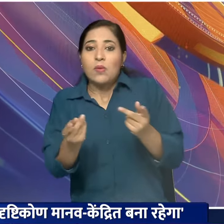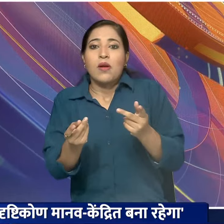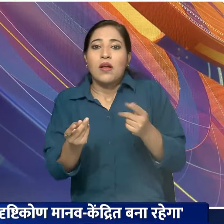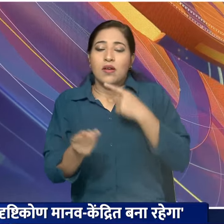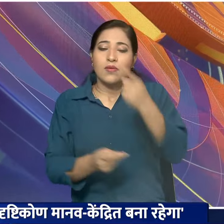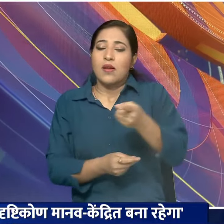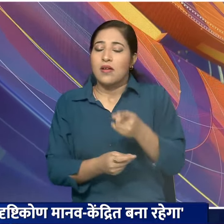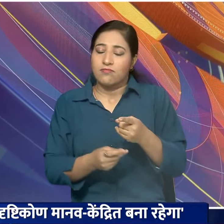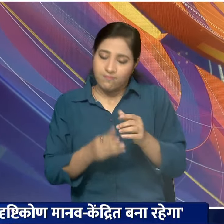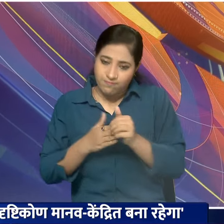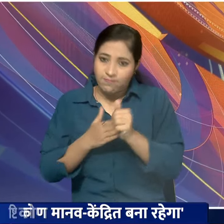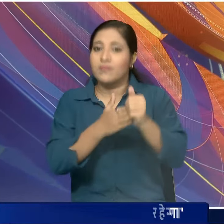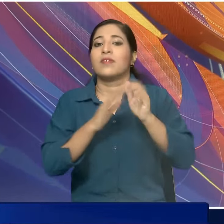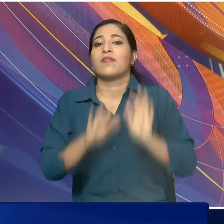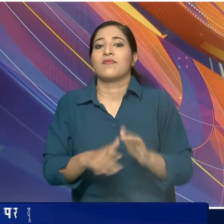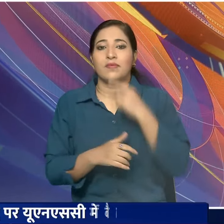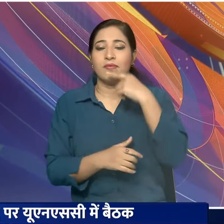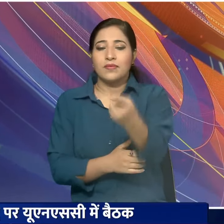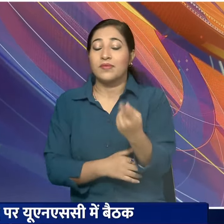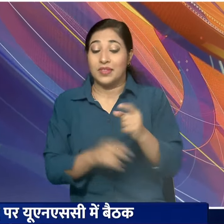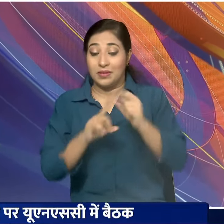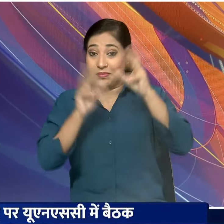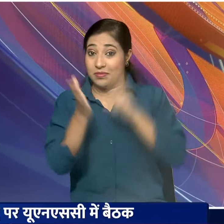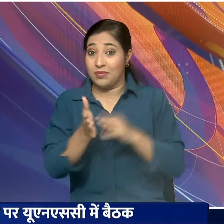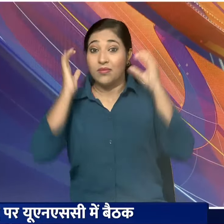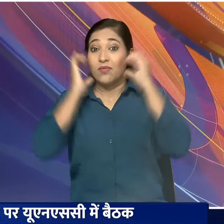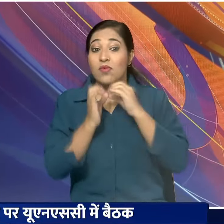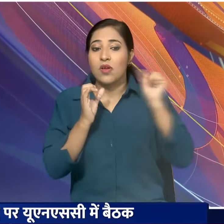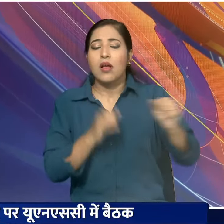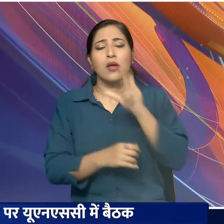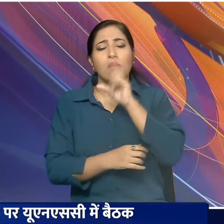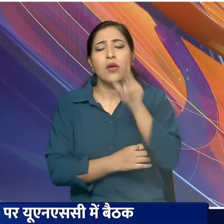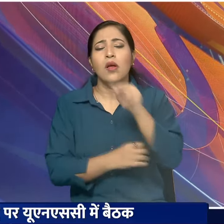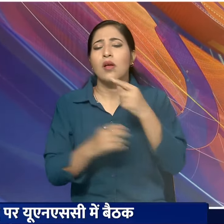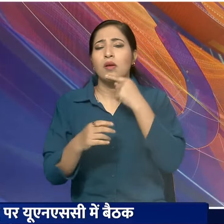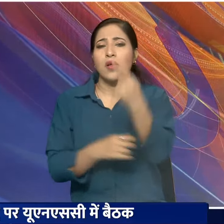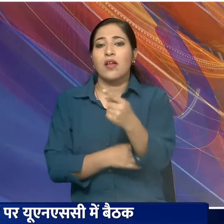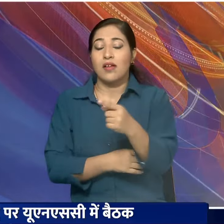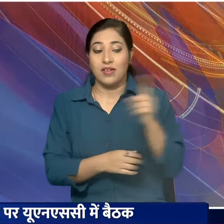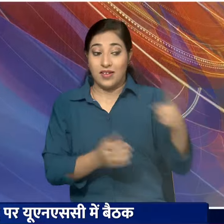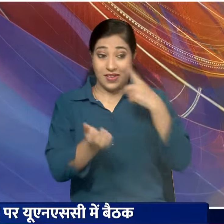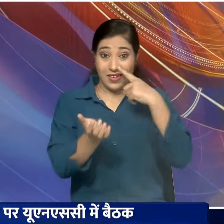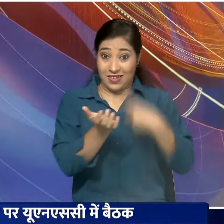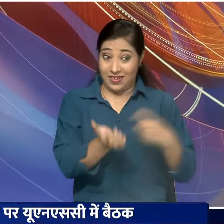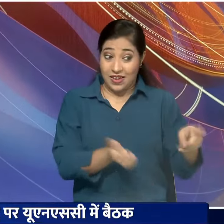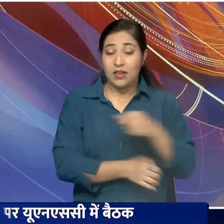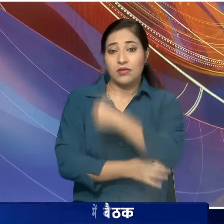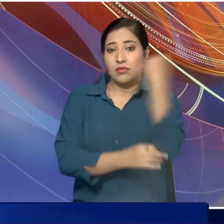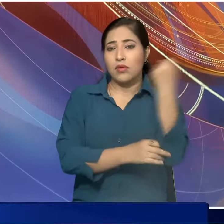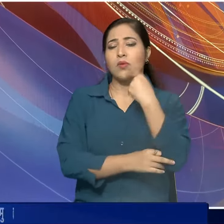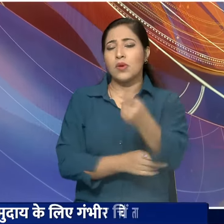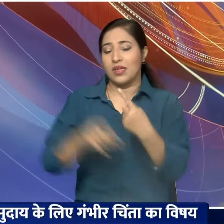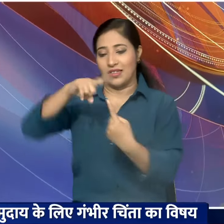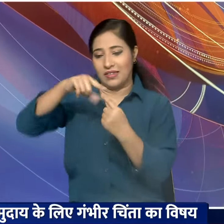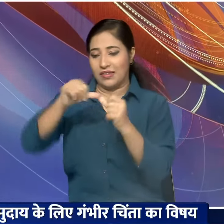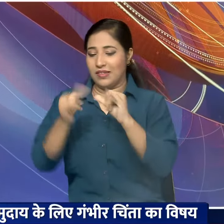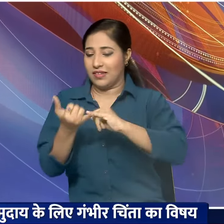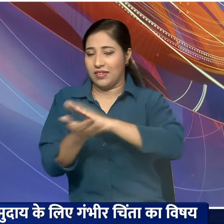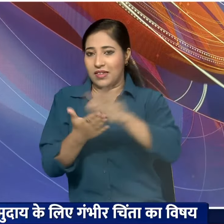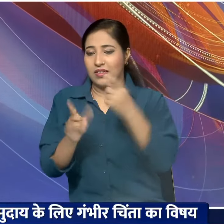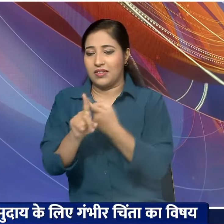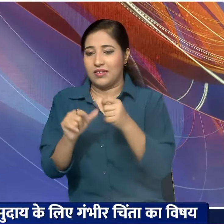पर आह्वान किया। इसके अलावा प्रधानमंत्री मोदी के बयान का जिक्र करते हुए रुचिरा कंबोज ने कहा, ताशकंद में एससीओ